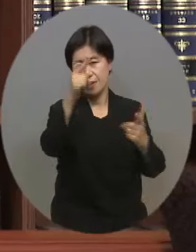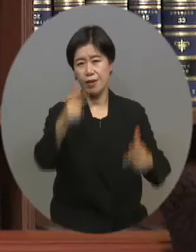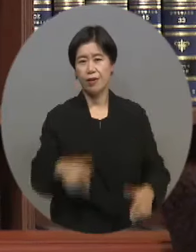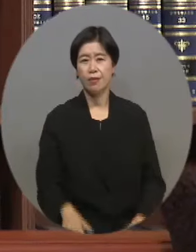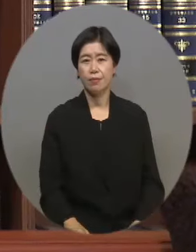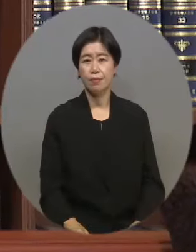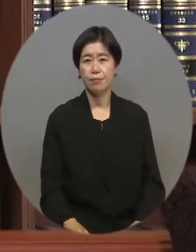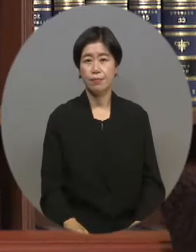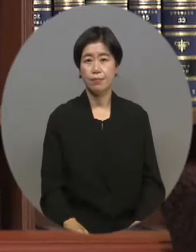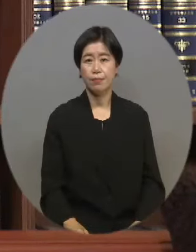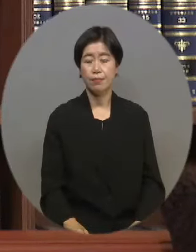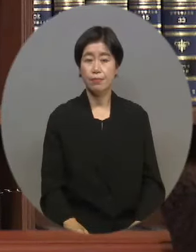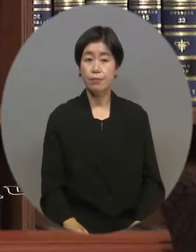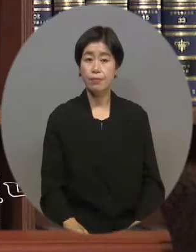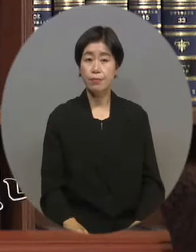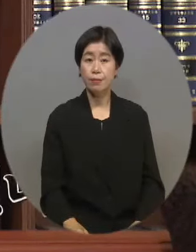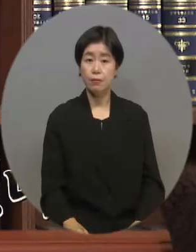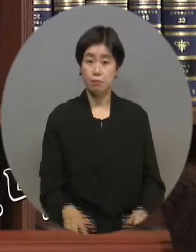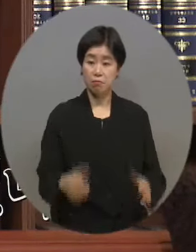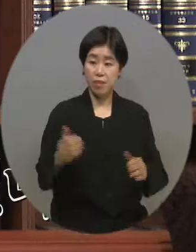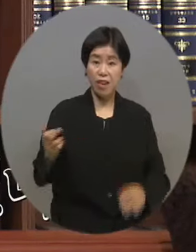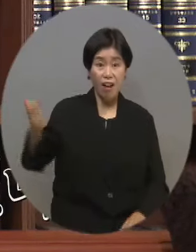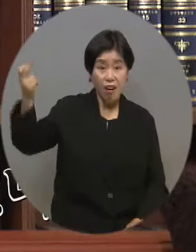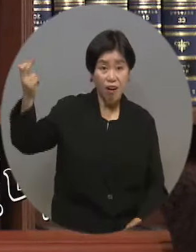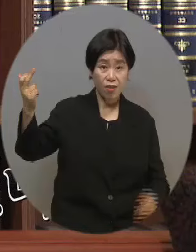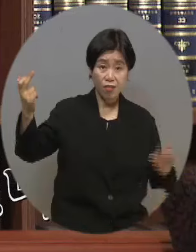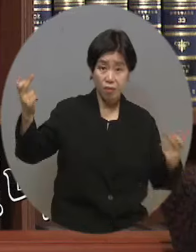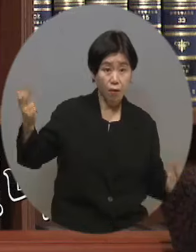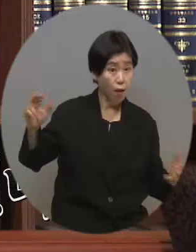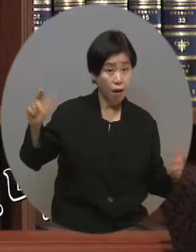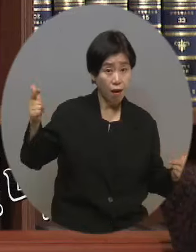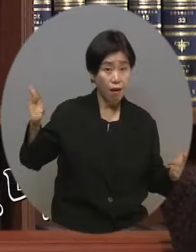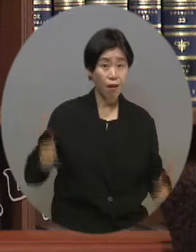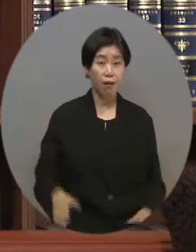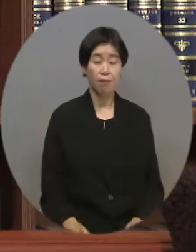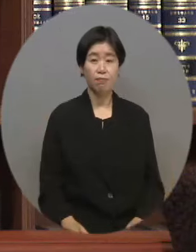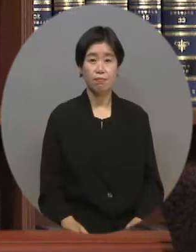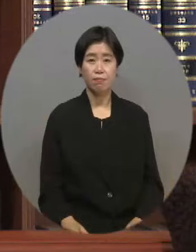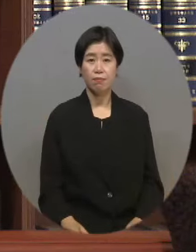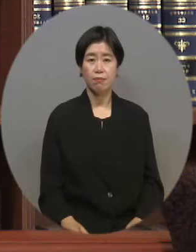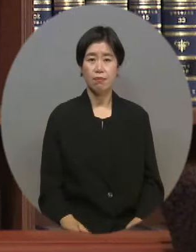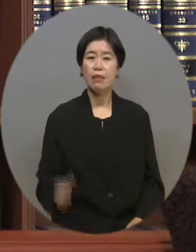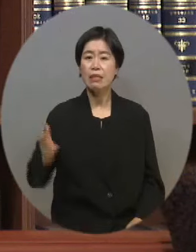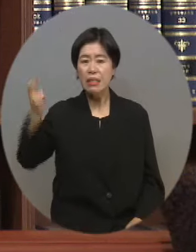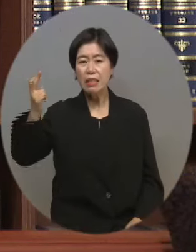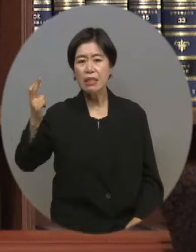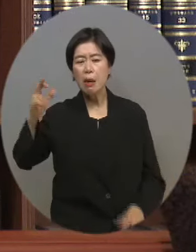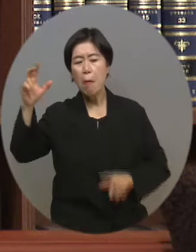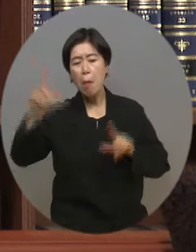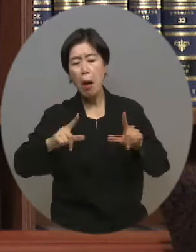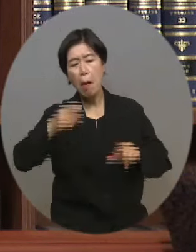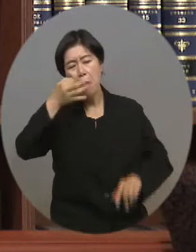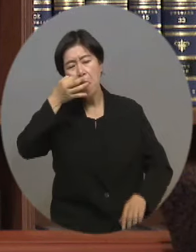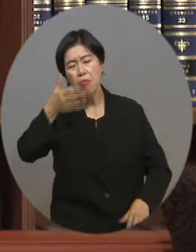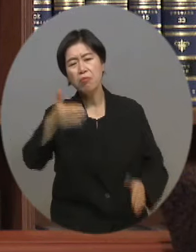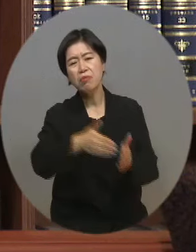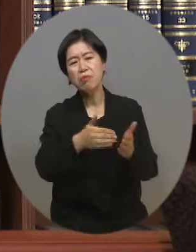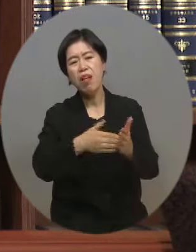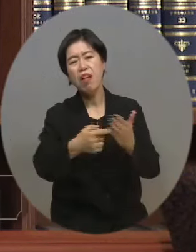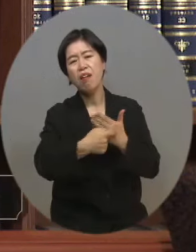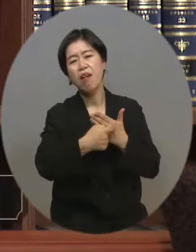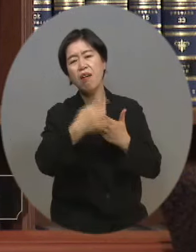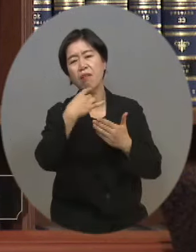중국이 북한한테 저희는 큰 형으로 알고 큰 형이라고 알고 있었는데 그러니까 이제 큰 형인 척한 건데 이제 큰 형은